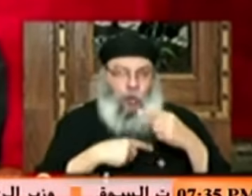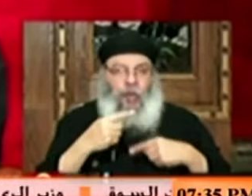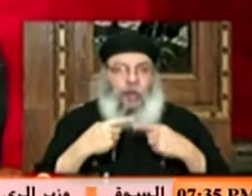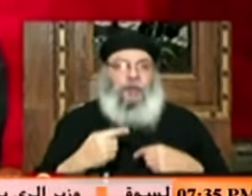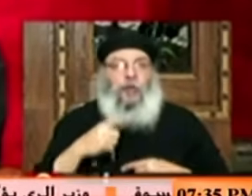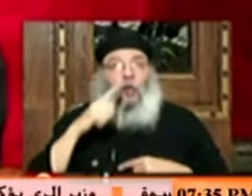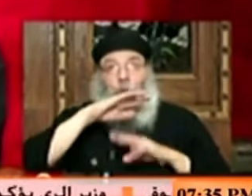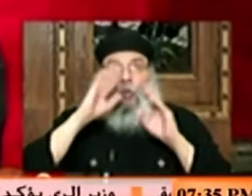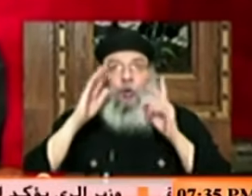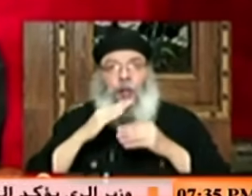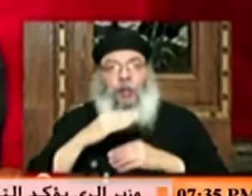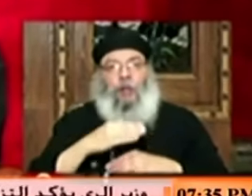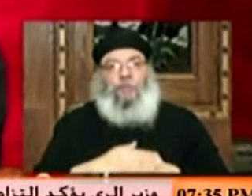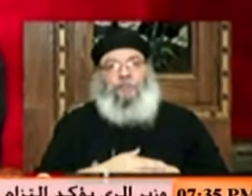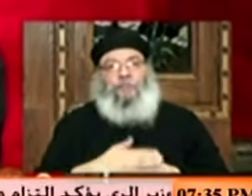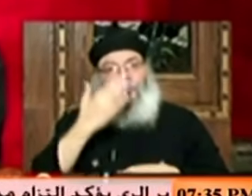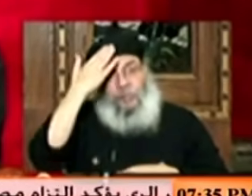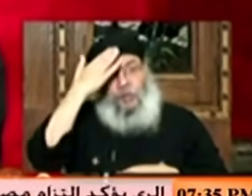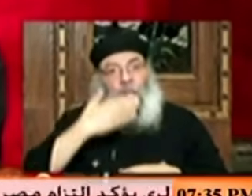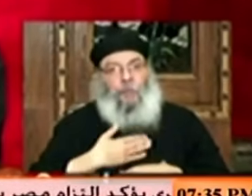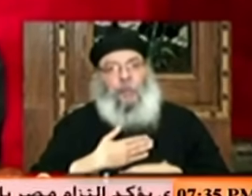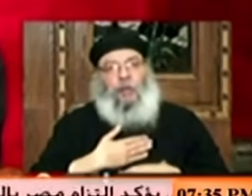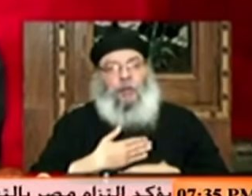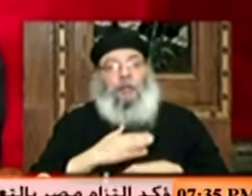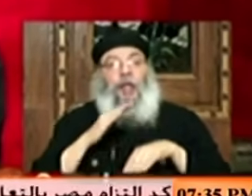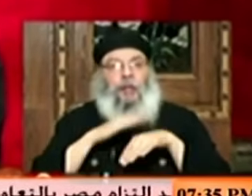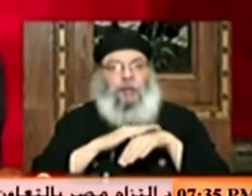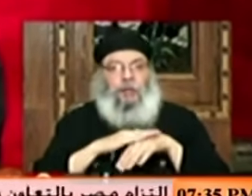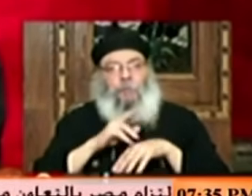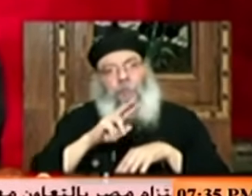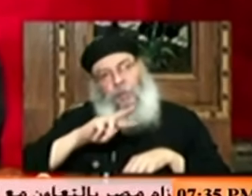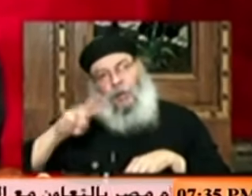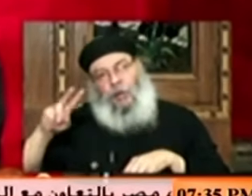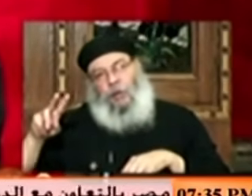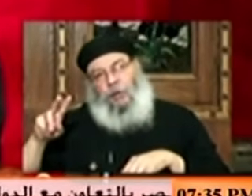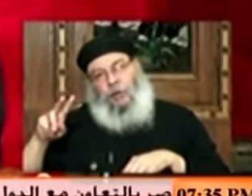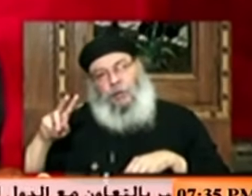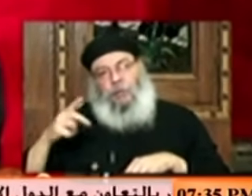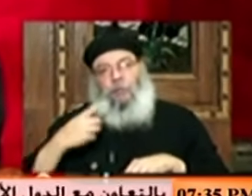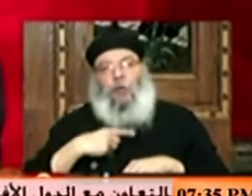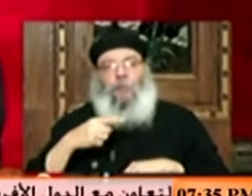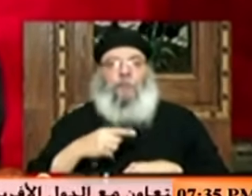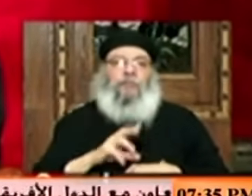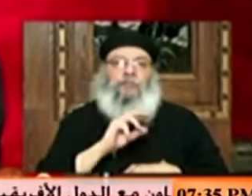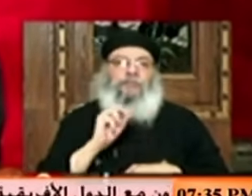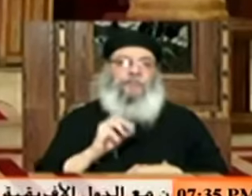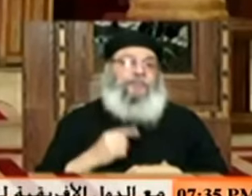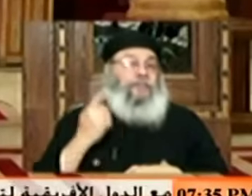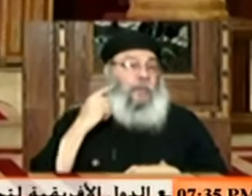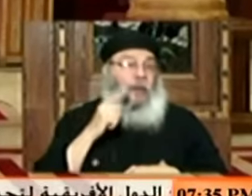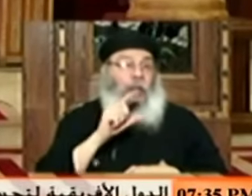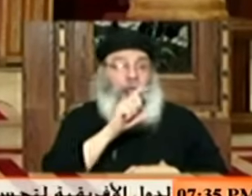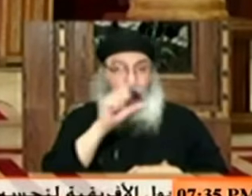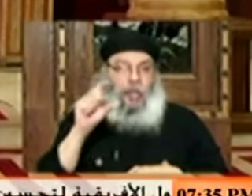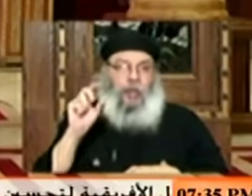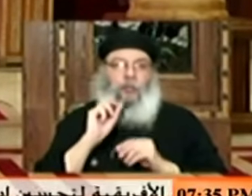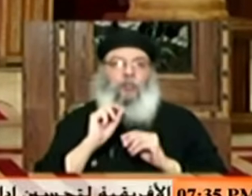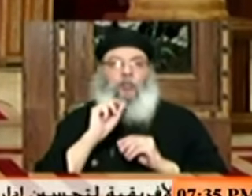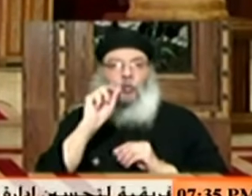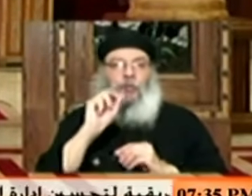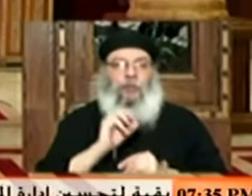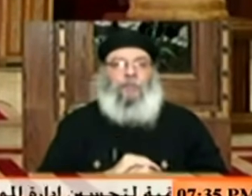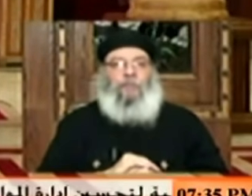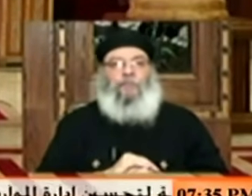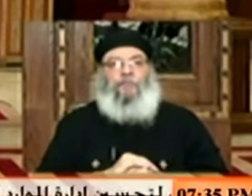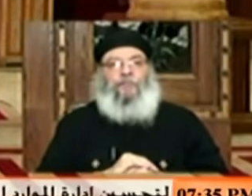وهكذا اخدم الاخرين بحب كما احببتك اسمع الايه الجميله دي